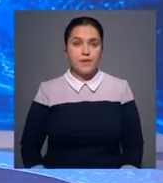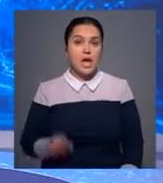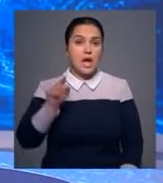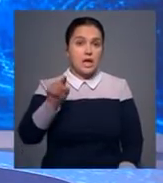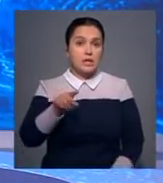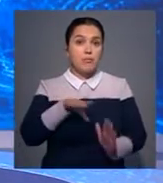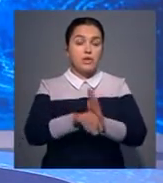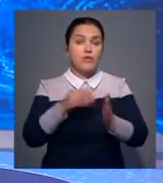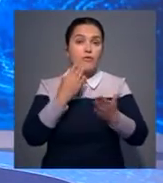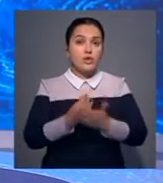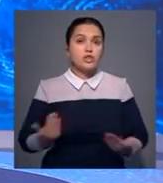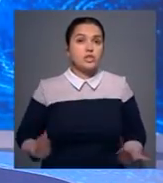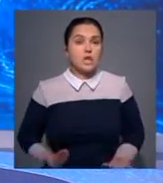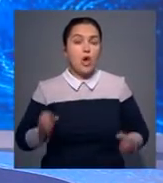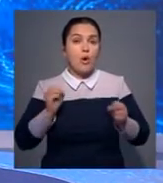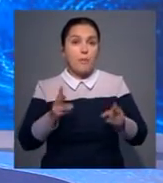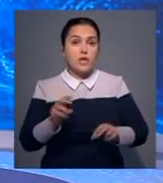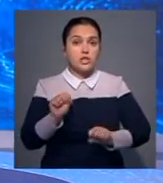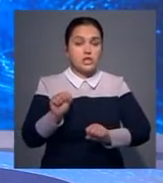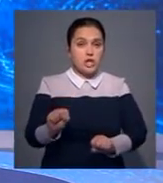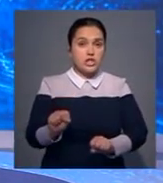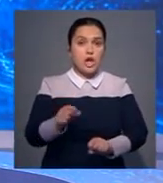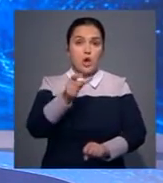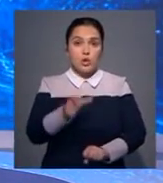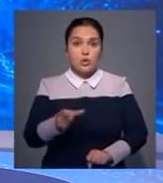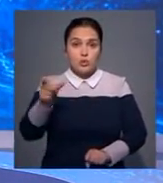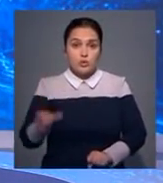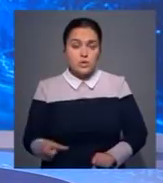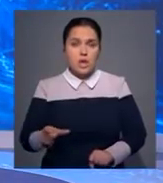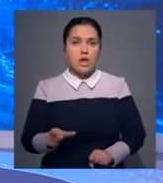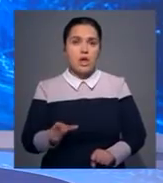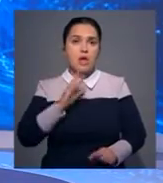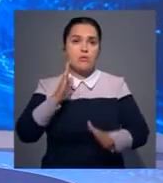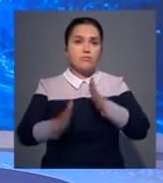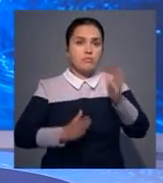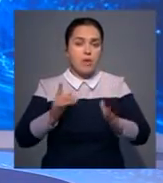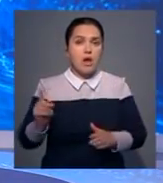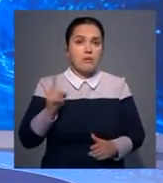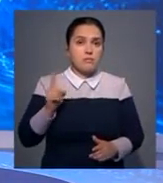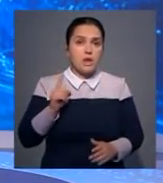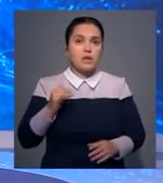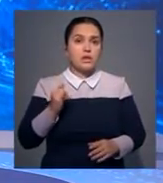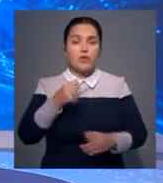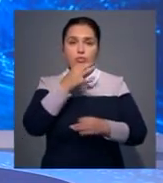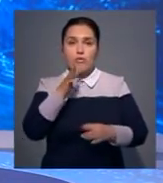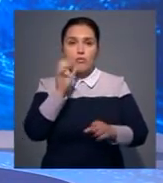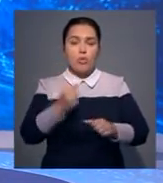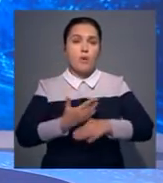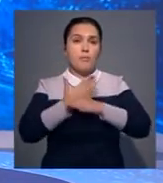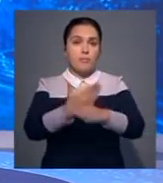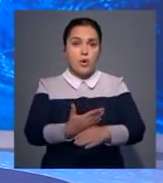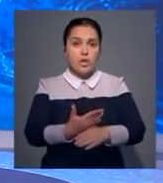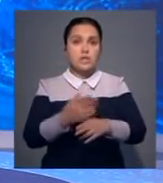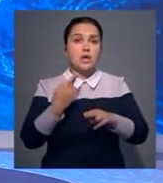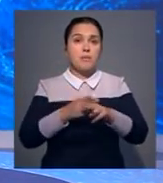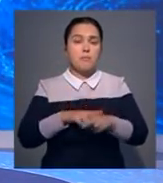Они подвергают свою жизнь опасности, защищают других, день и ночь стоят на страже порядка и в любую минуту готовы оказать помощь. В суете